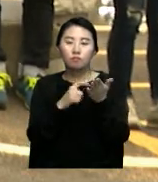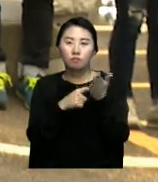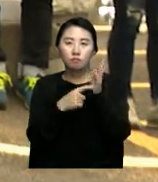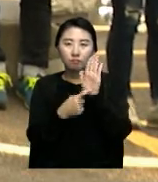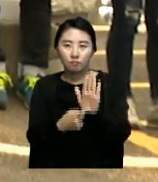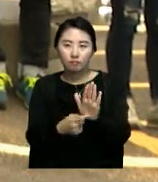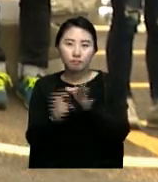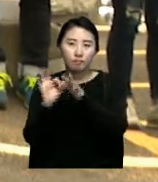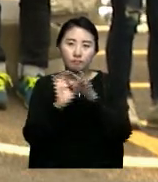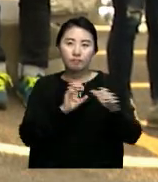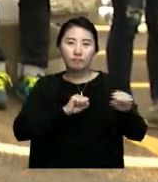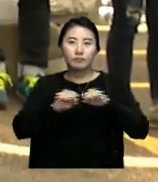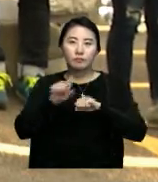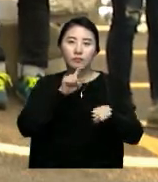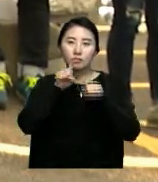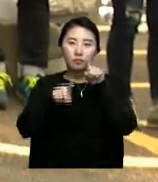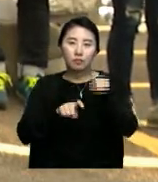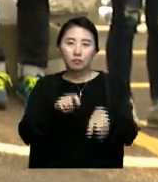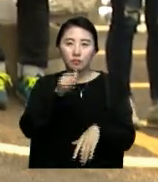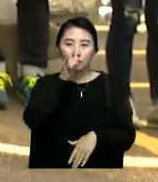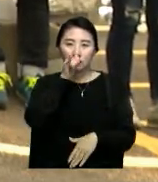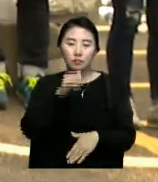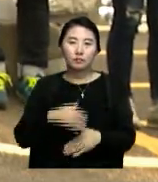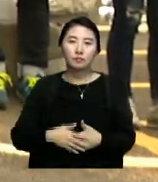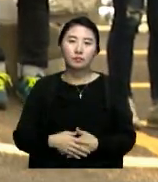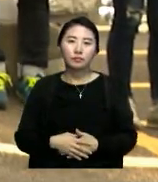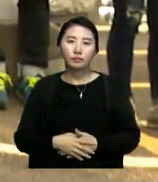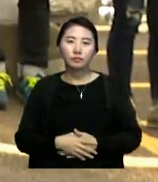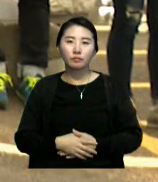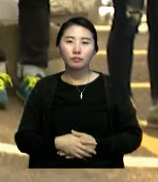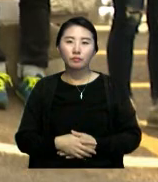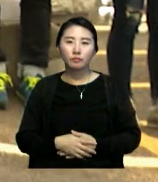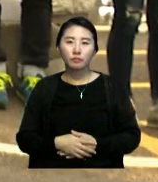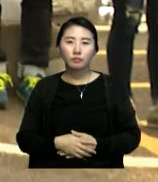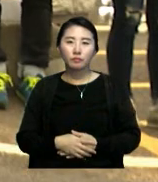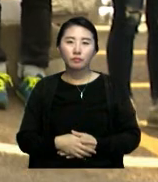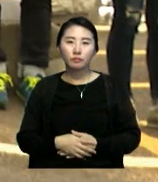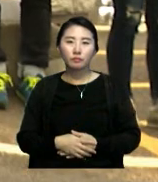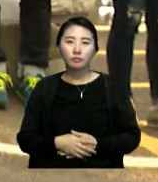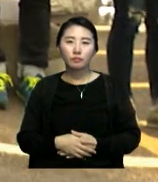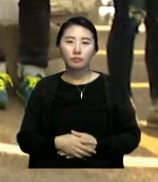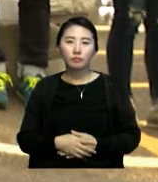틈틈이 행동으로 실천하고 있습니다. 딜라이브 서울경기 케이블TV 김정표입니다.